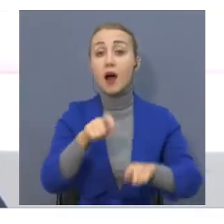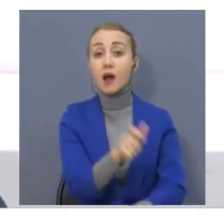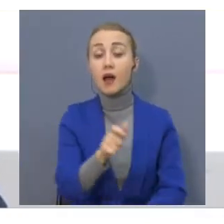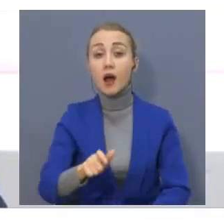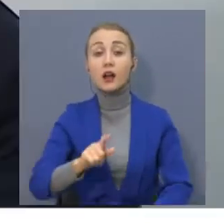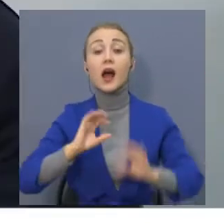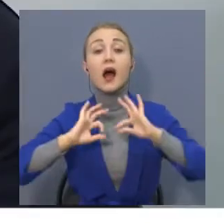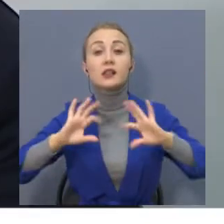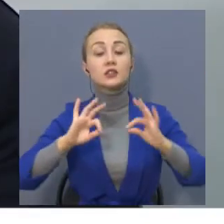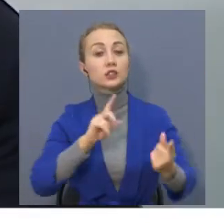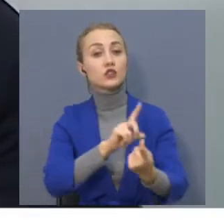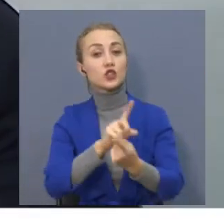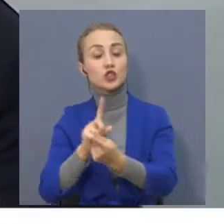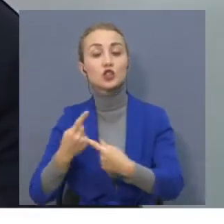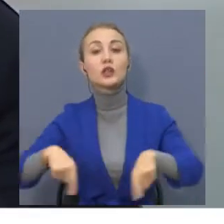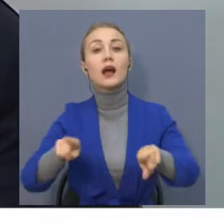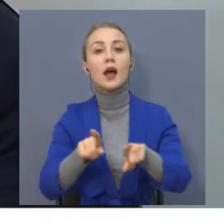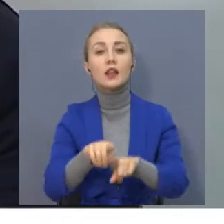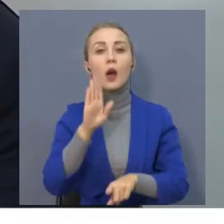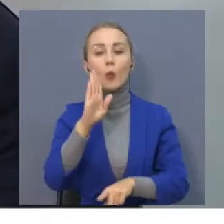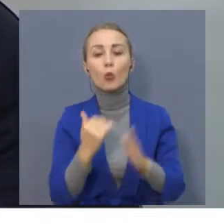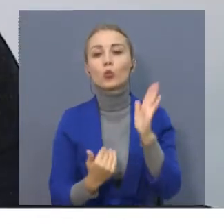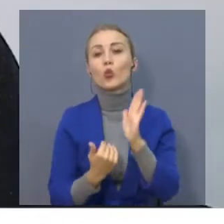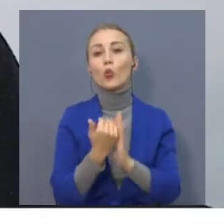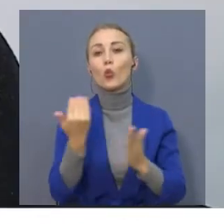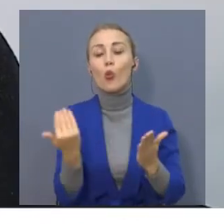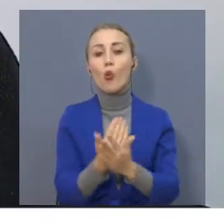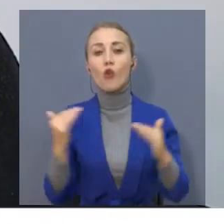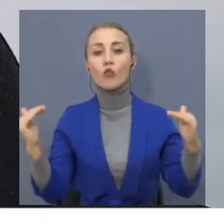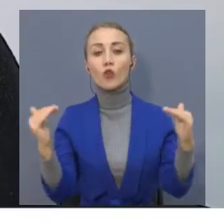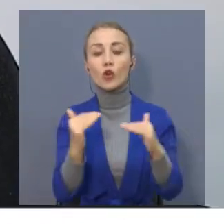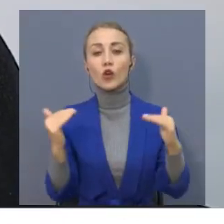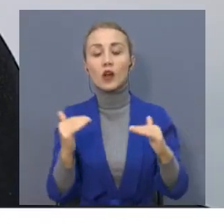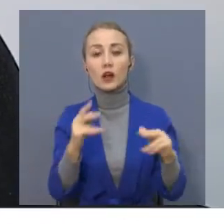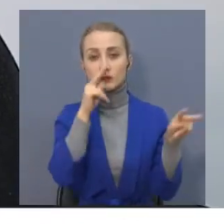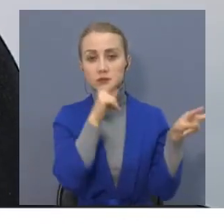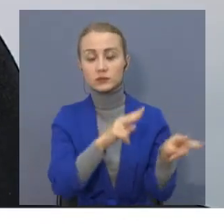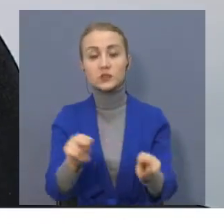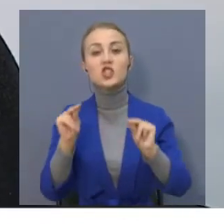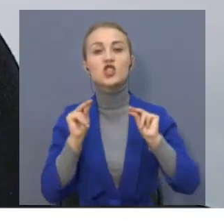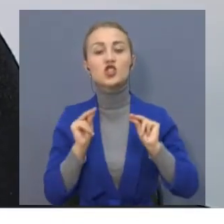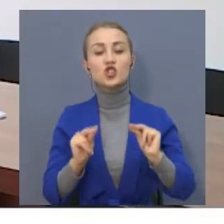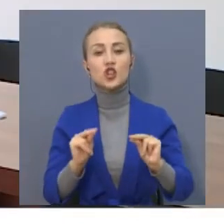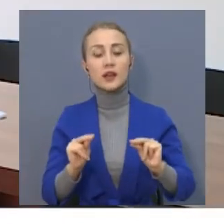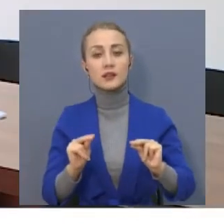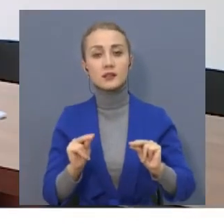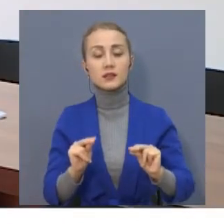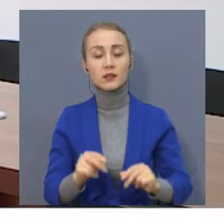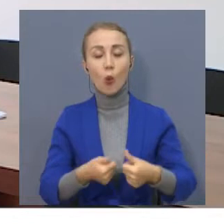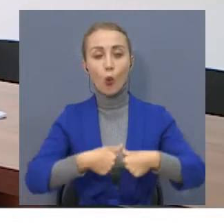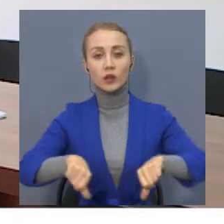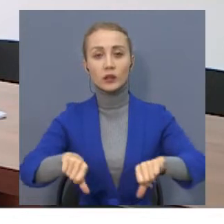шаралардың басы қасында құзырлы органдардың бақылау жасап, мониторинг жүргізуі ашықтықтың жаңа деңгейі болмақ дейді мамандар.